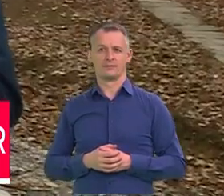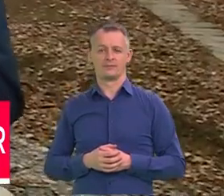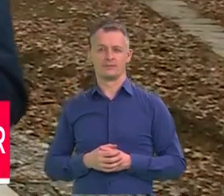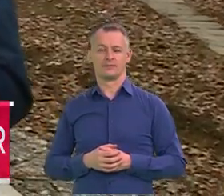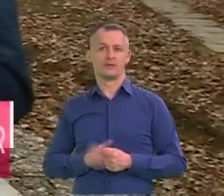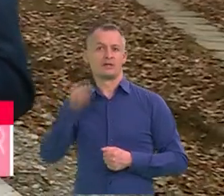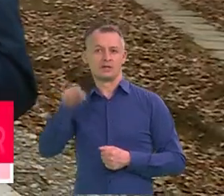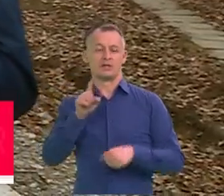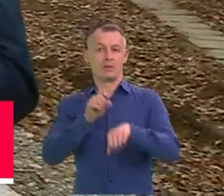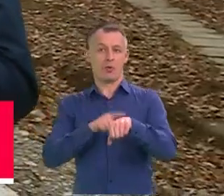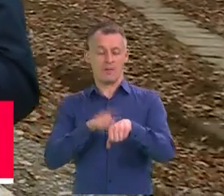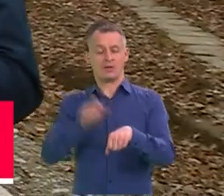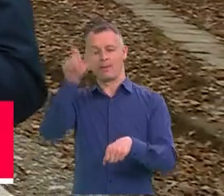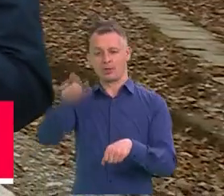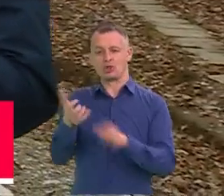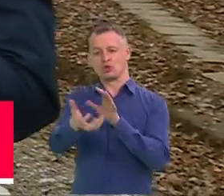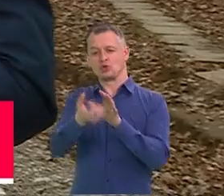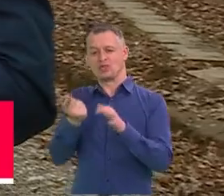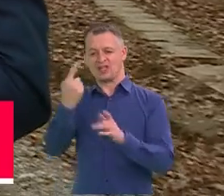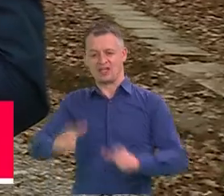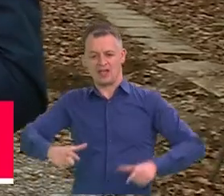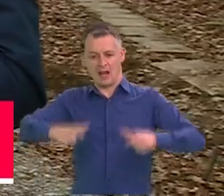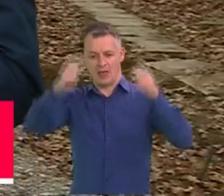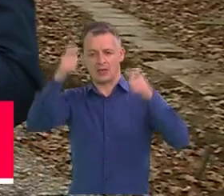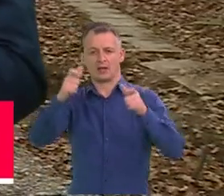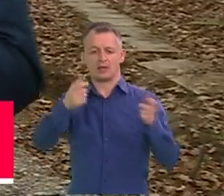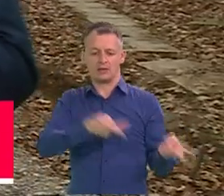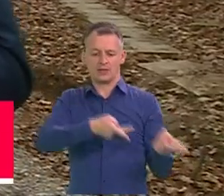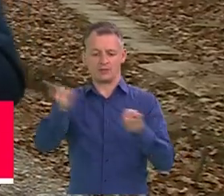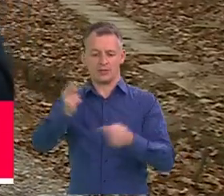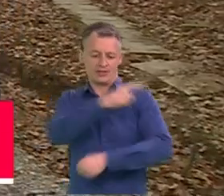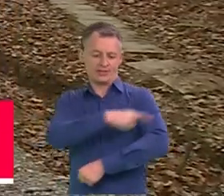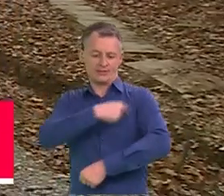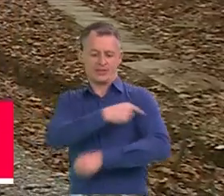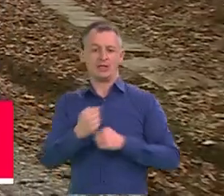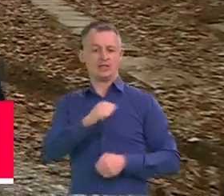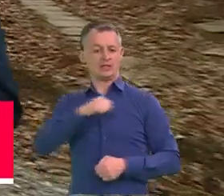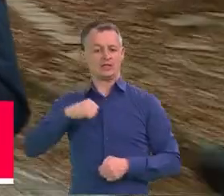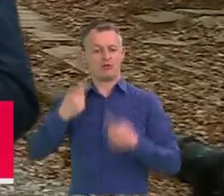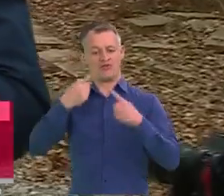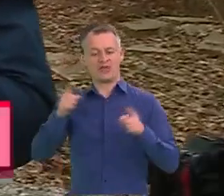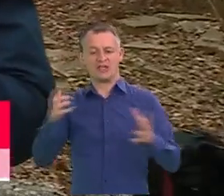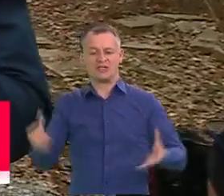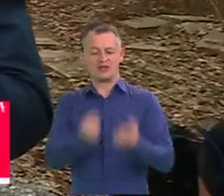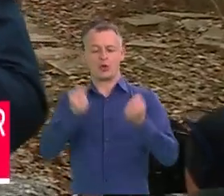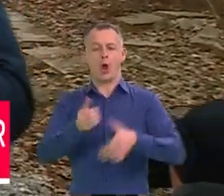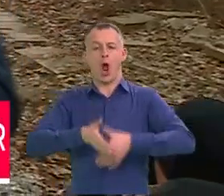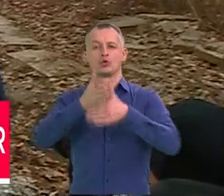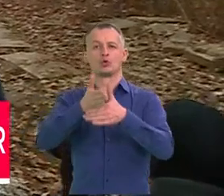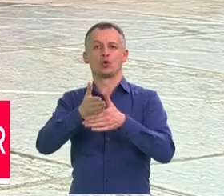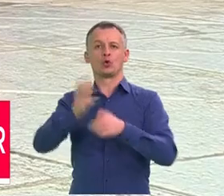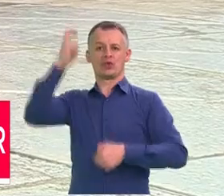În aceste momente, victima extrasă din clădirea afectată este transportată către spital. Singura metodă de salvare a acesteia a fost cu ajutorul